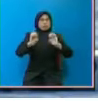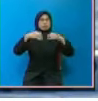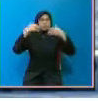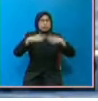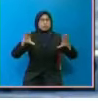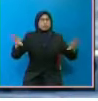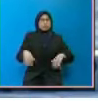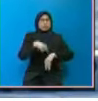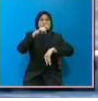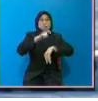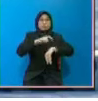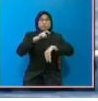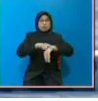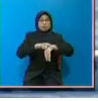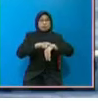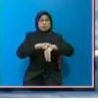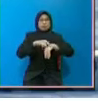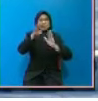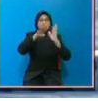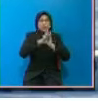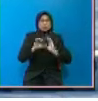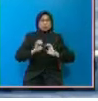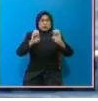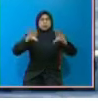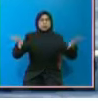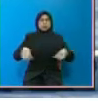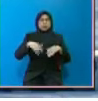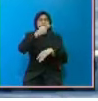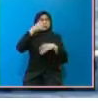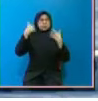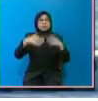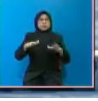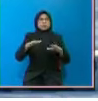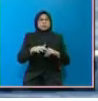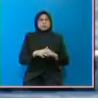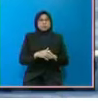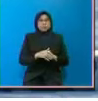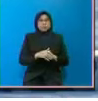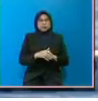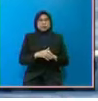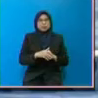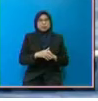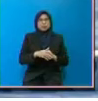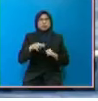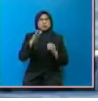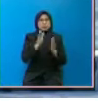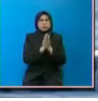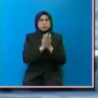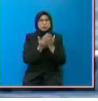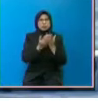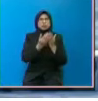telah dibuat semase proklamasi dobrak ini oleh karena telah di Rimbo maka isu